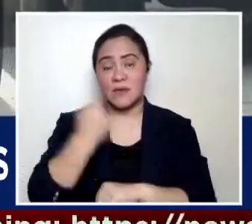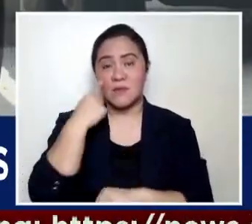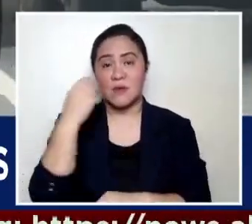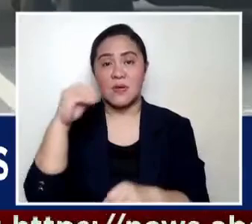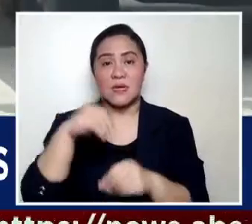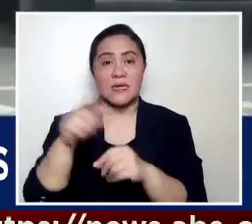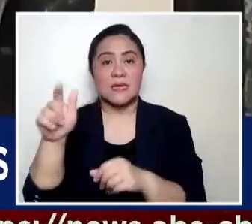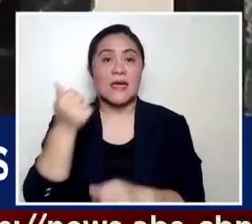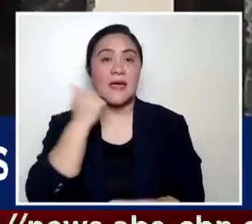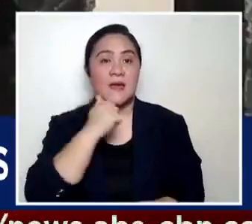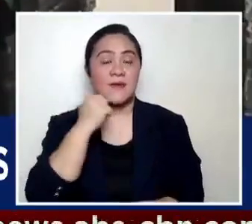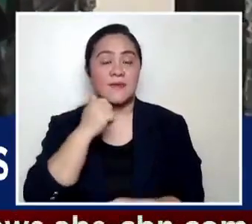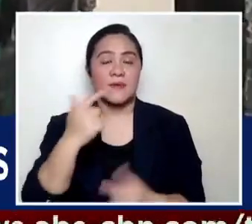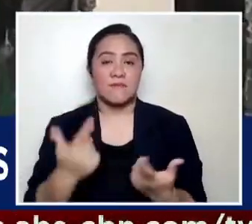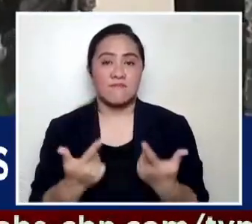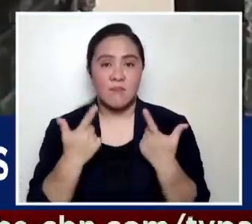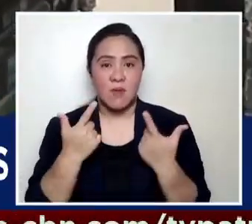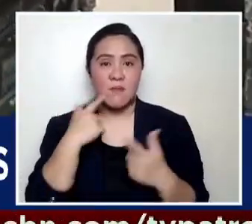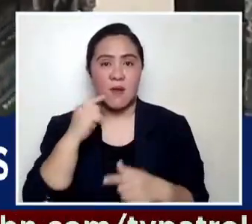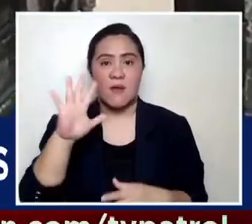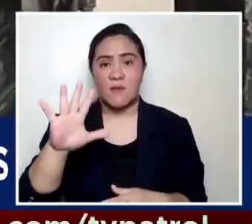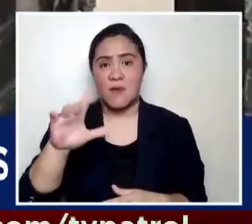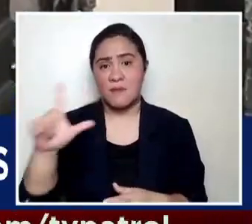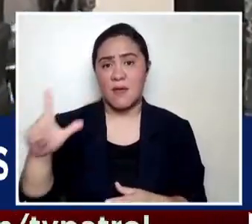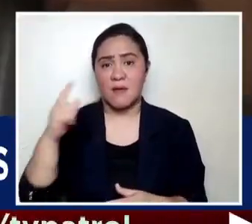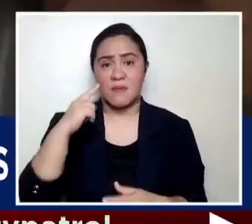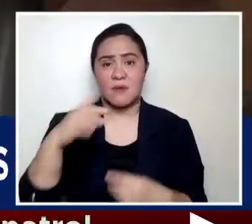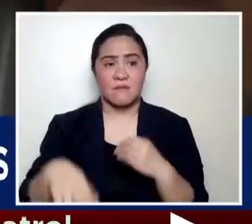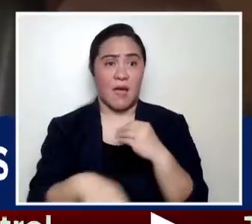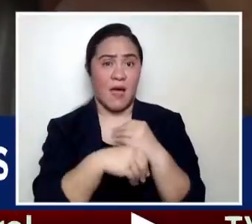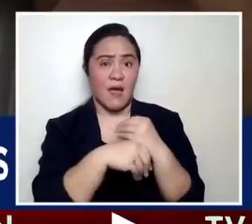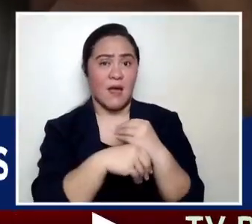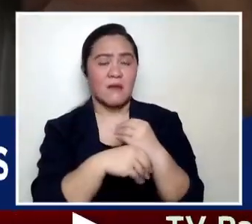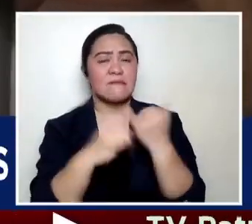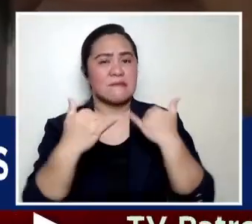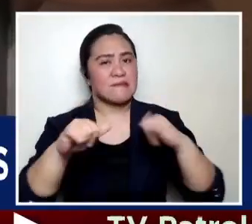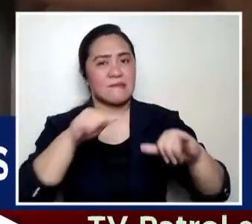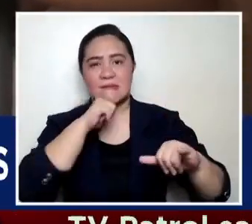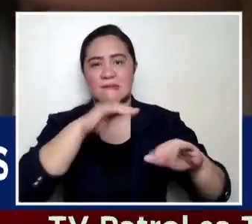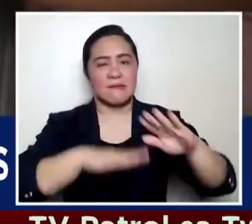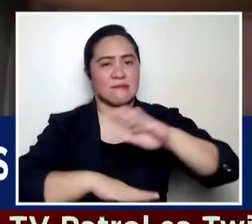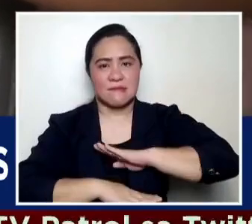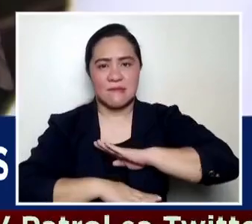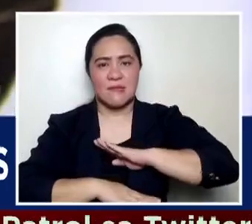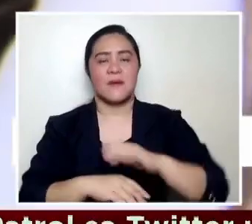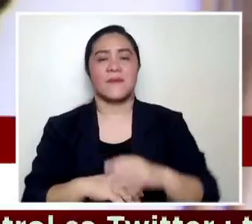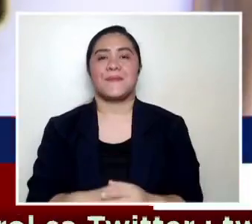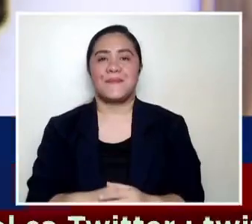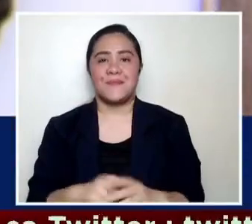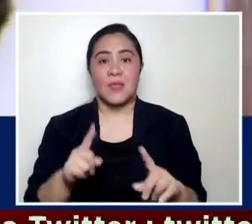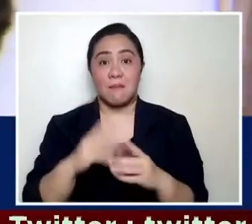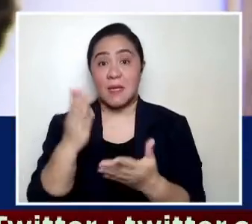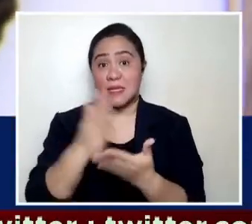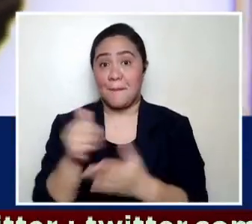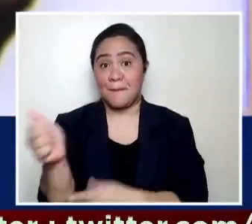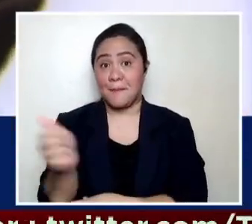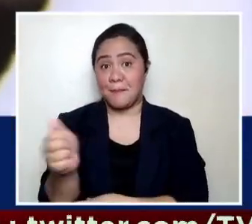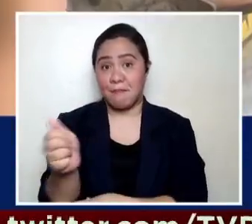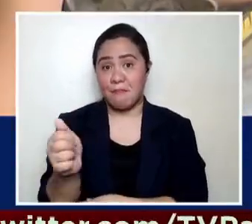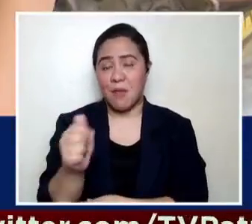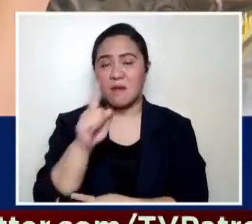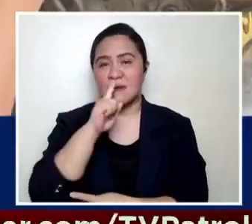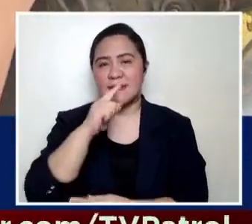ay 5 liters. Kulang pa rin yung idinagdag natin. Pero aminado ang ibang pasahero, mabigat na sa bulsa